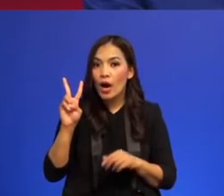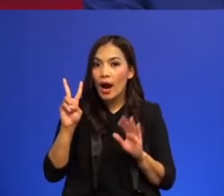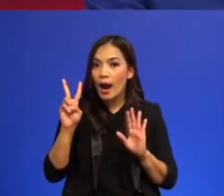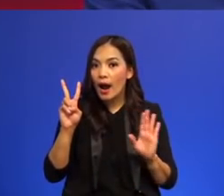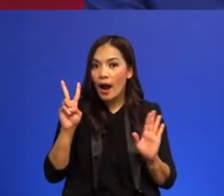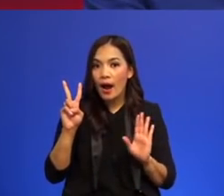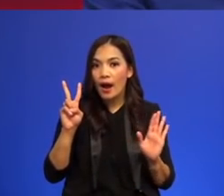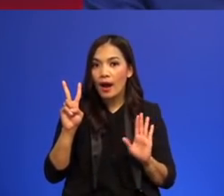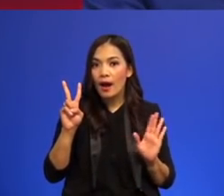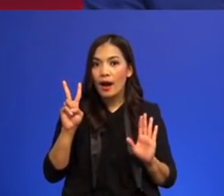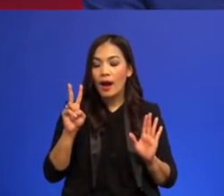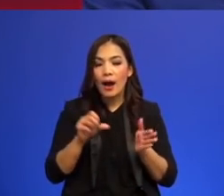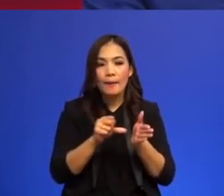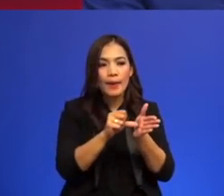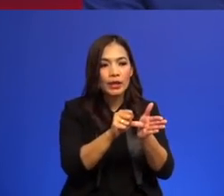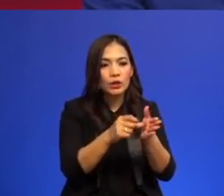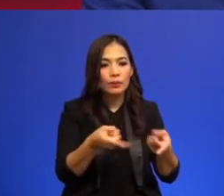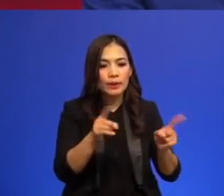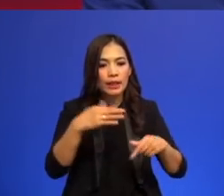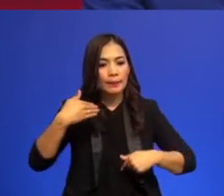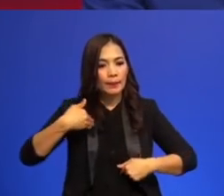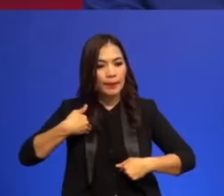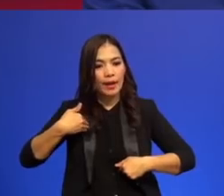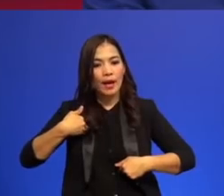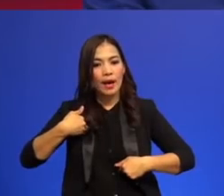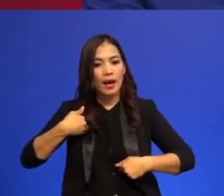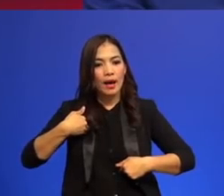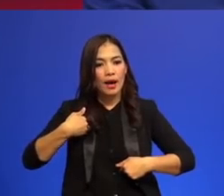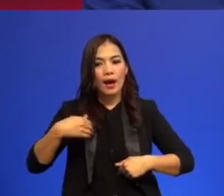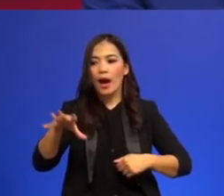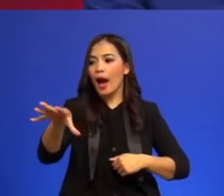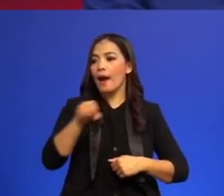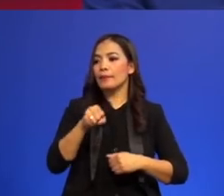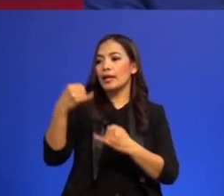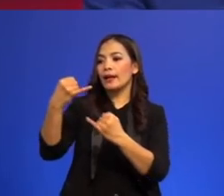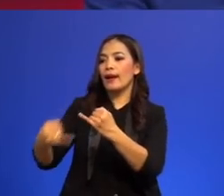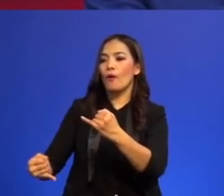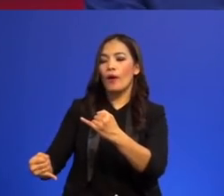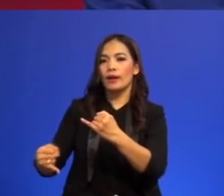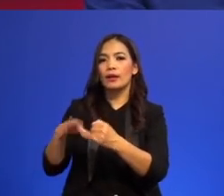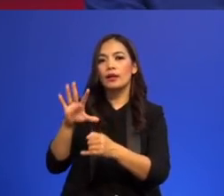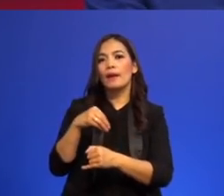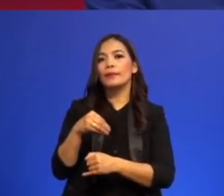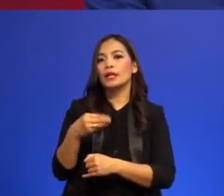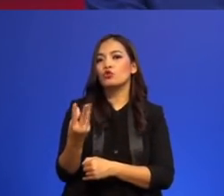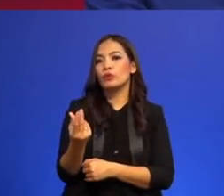Udah bantu jadi klien, dia ngambil juga dari musuhnya.